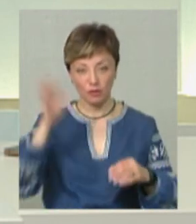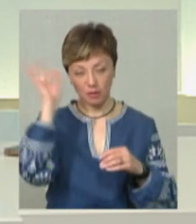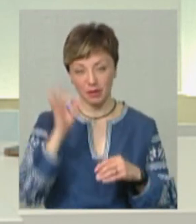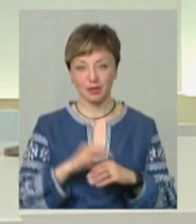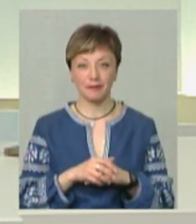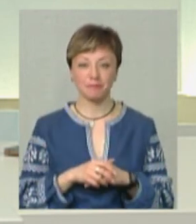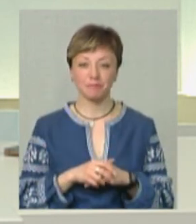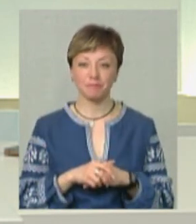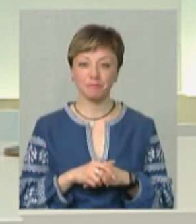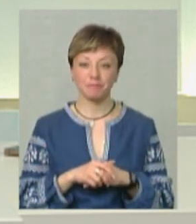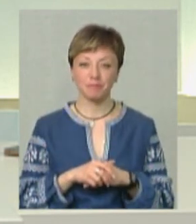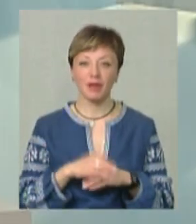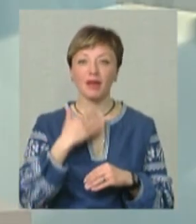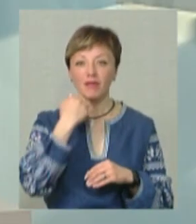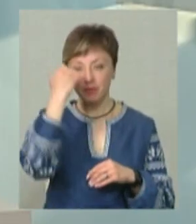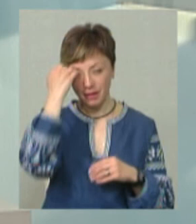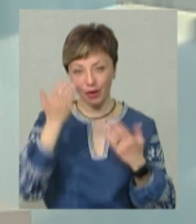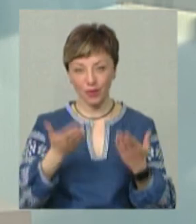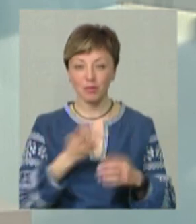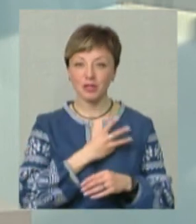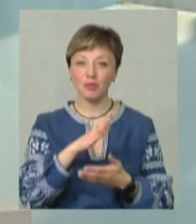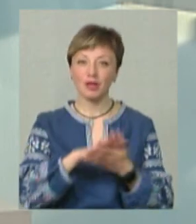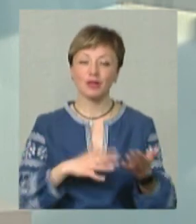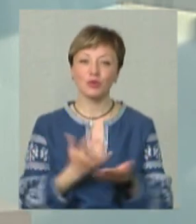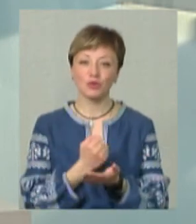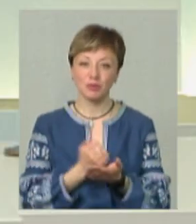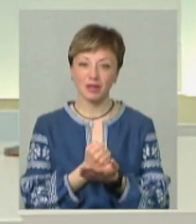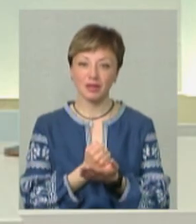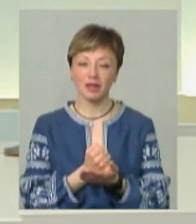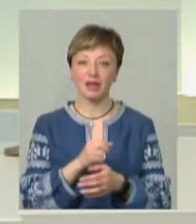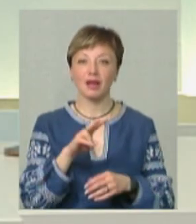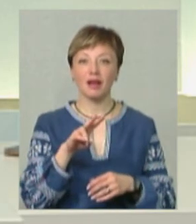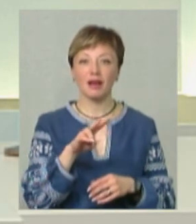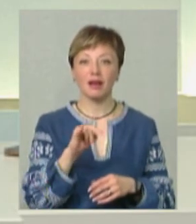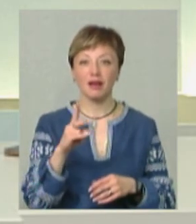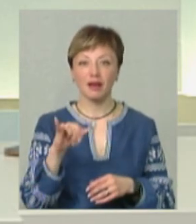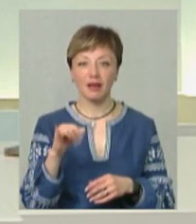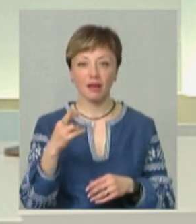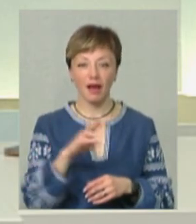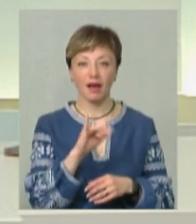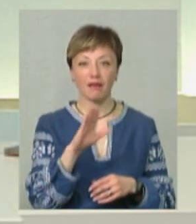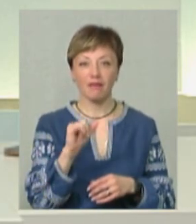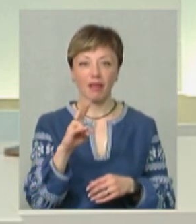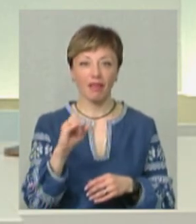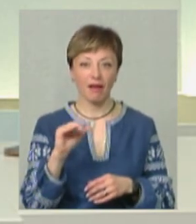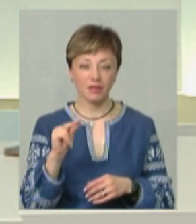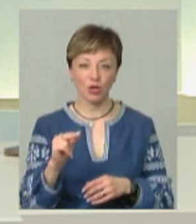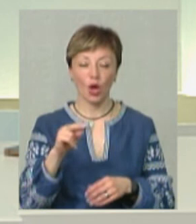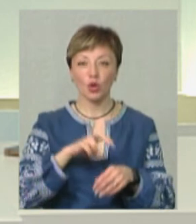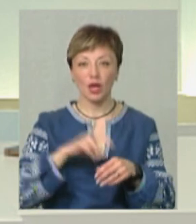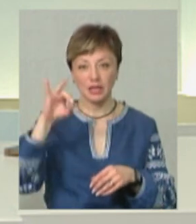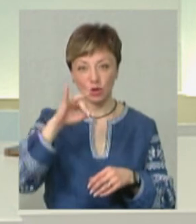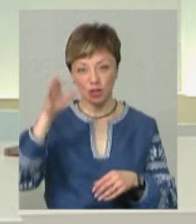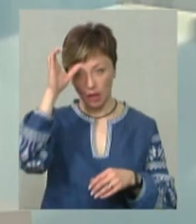так. Я вам дякую, бажаю подальших успіхів. Лілія Іваневич, доктор історичних наук, авторка праці